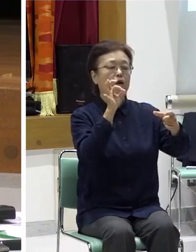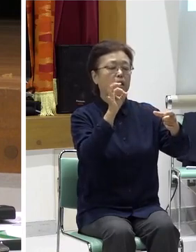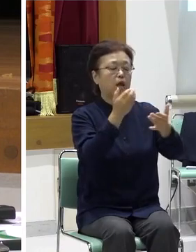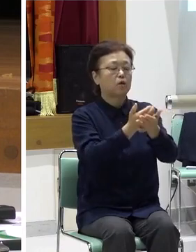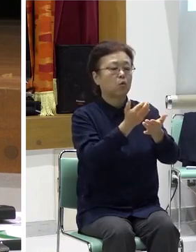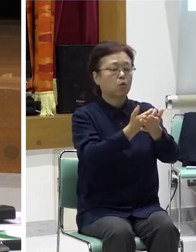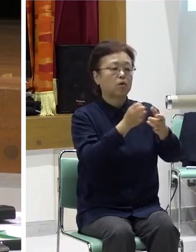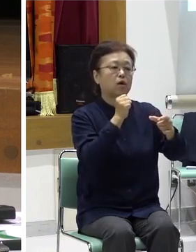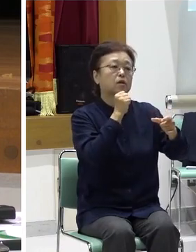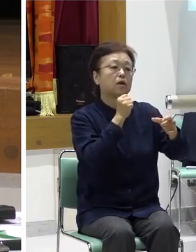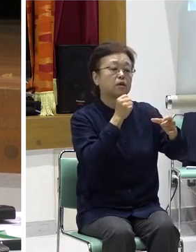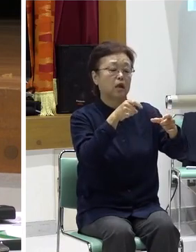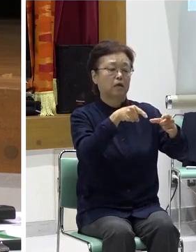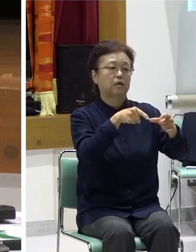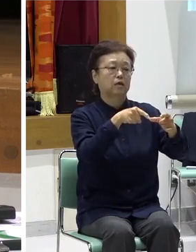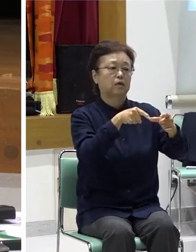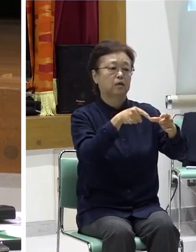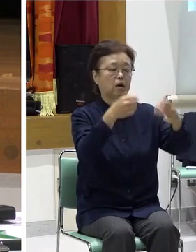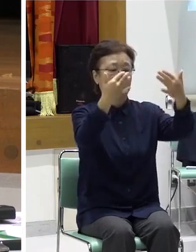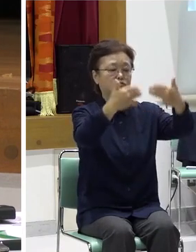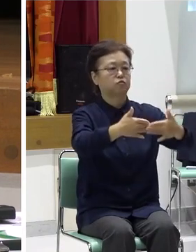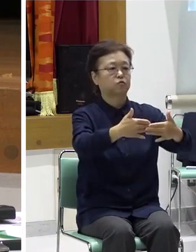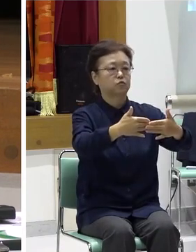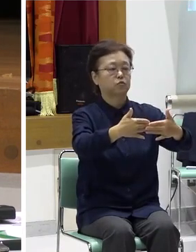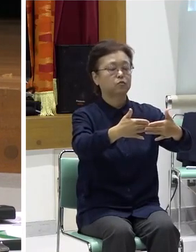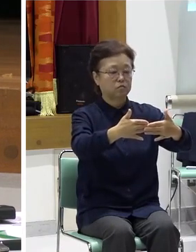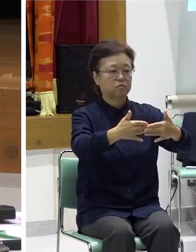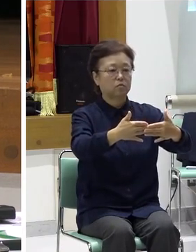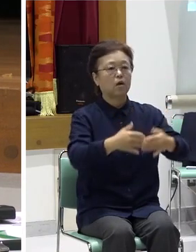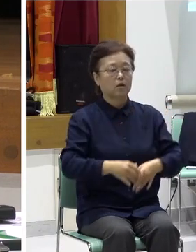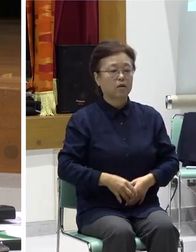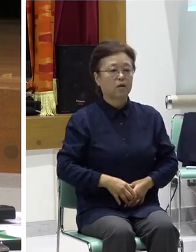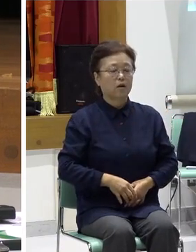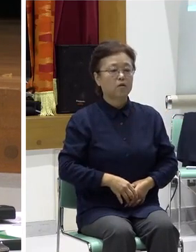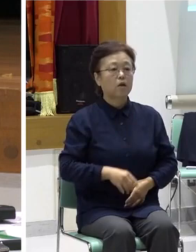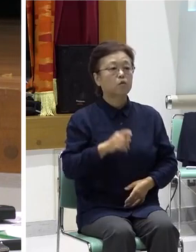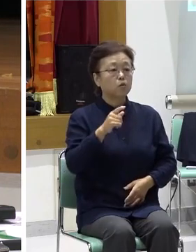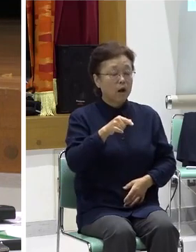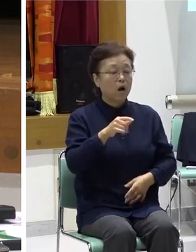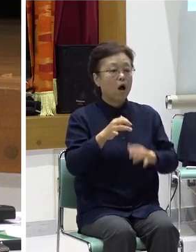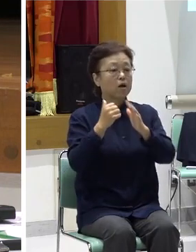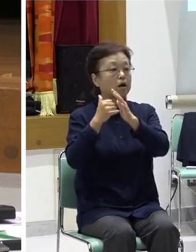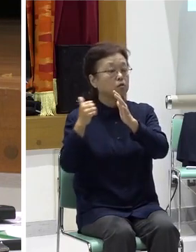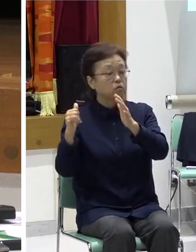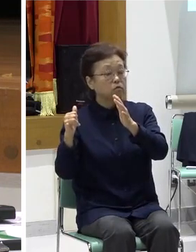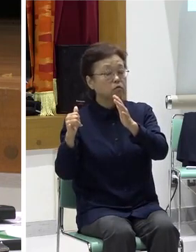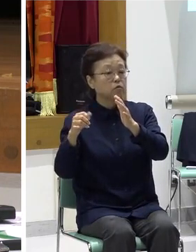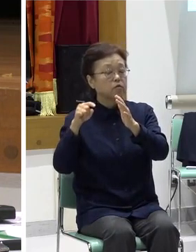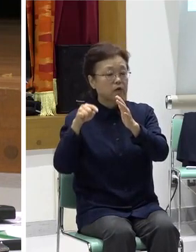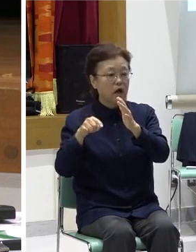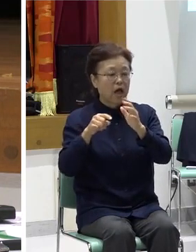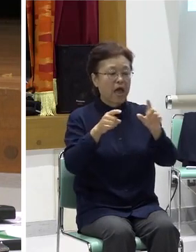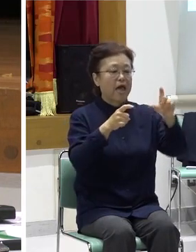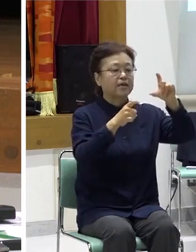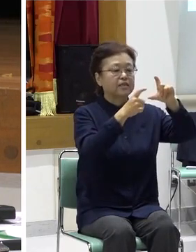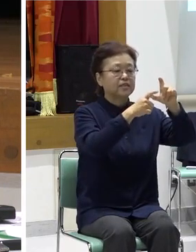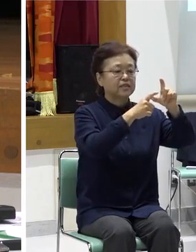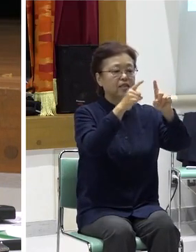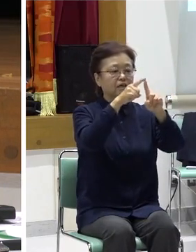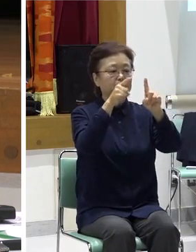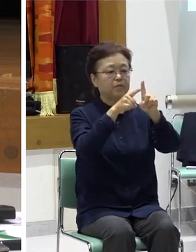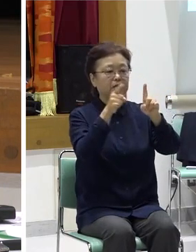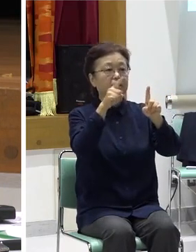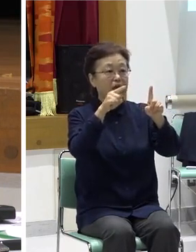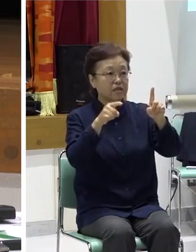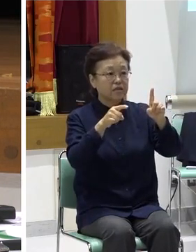ては、その、ご家族の方が GPS で場所を把握してまして、そこでうちの事業所に連絡